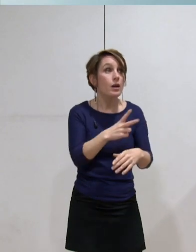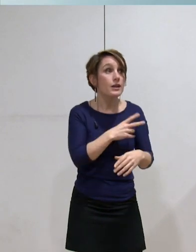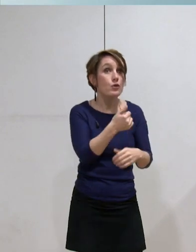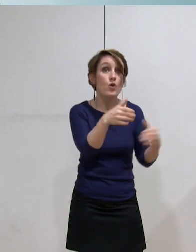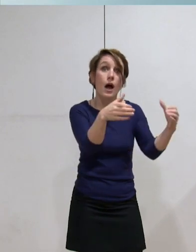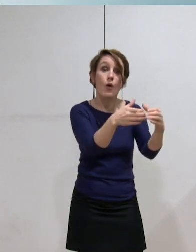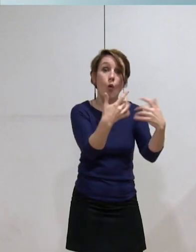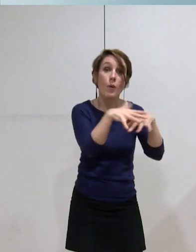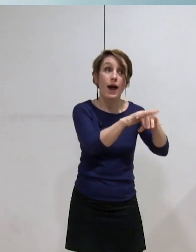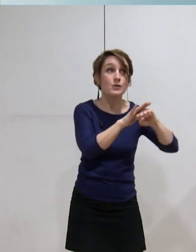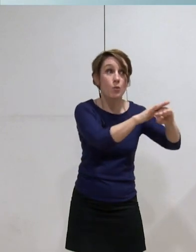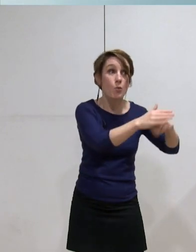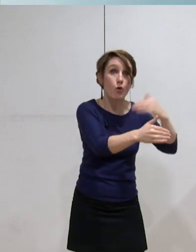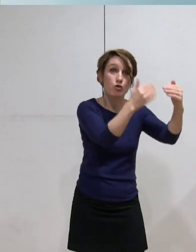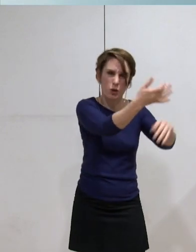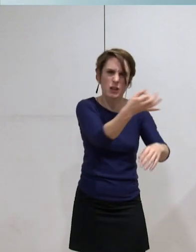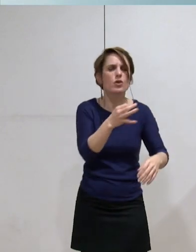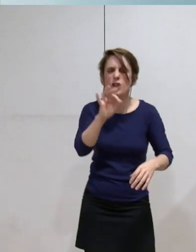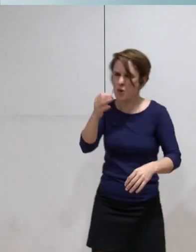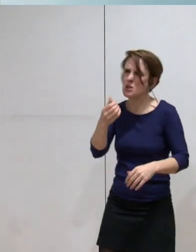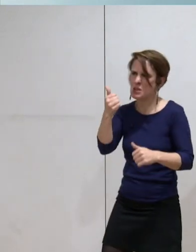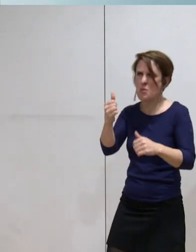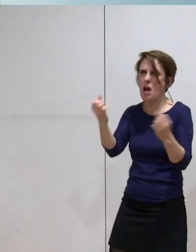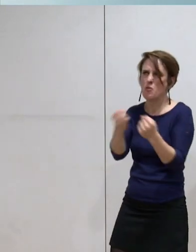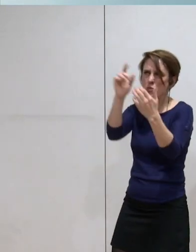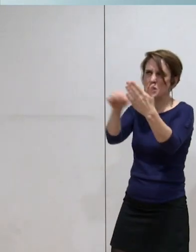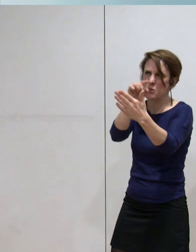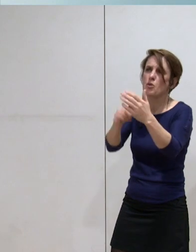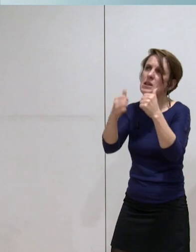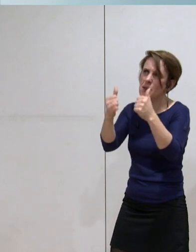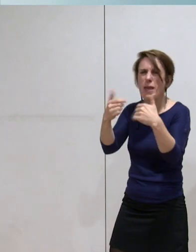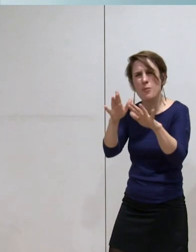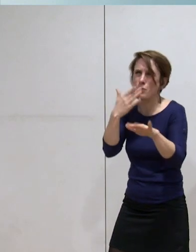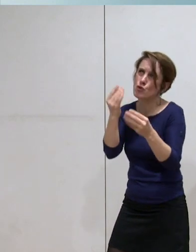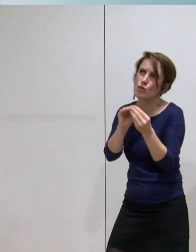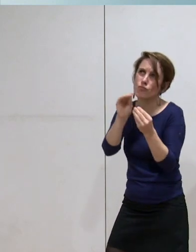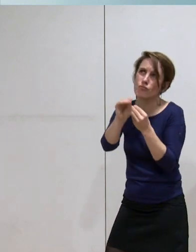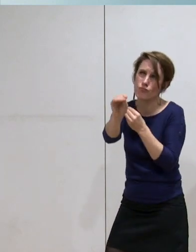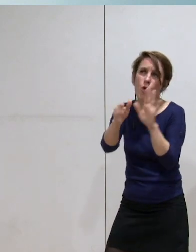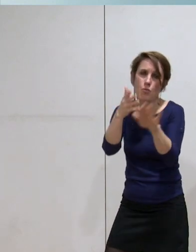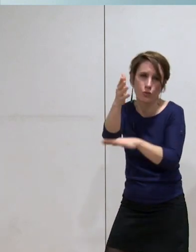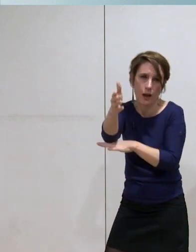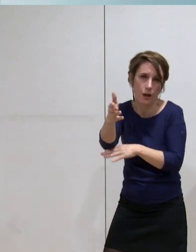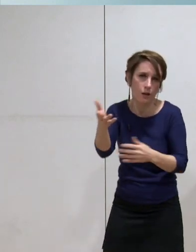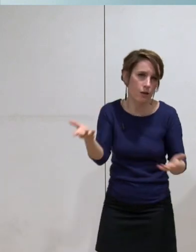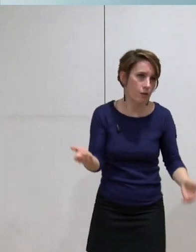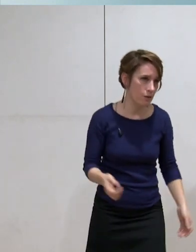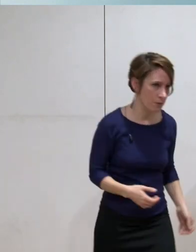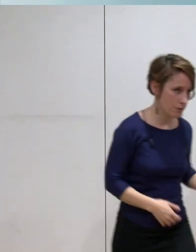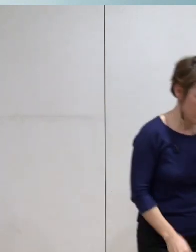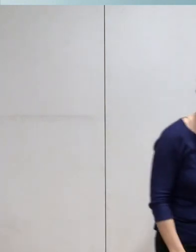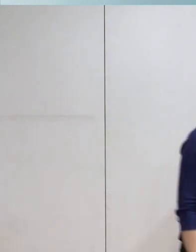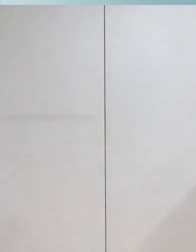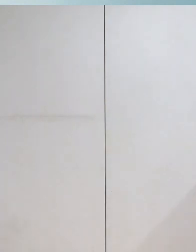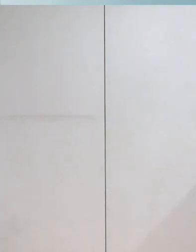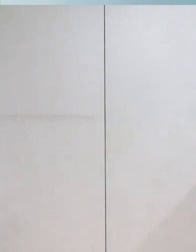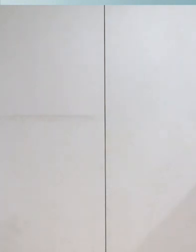le rassemblement de gauche et de progrès qui nous a dit que c'était une bonne mesure mais qu'il fallait pas la faire tout tout de suite c'était pas mû voilà c'est un peu comme sur la protection de